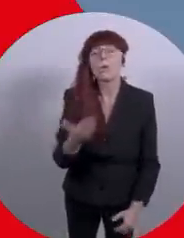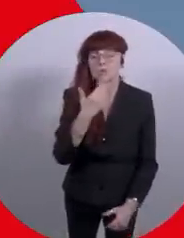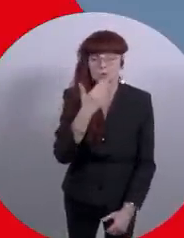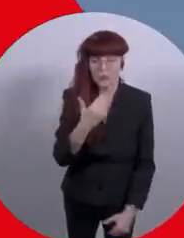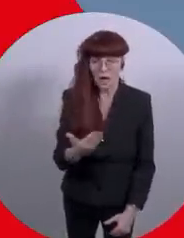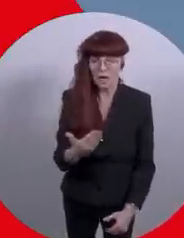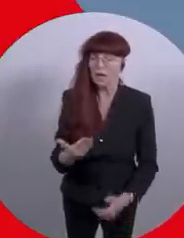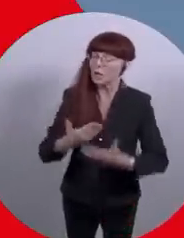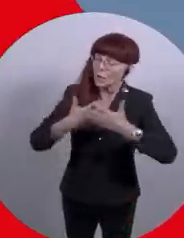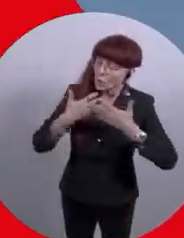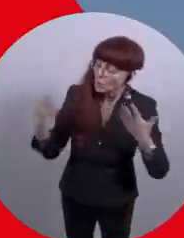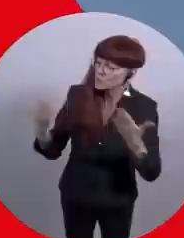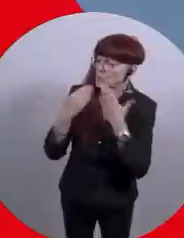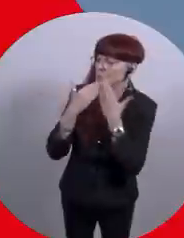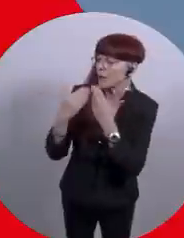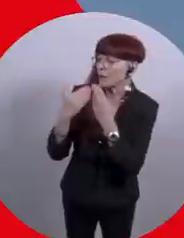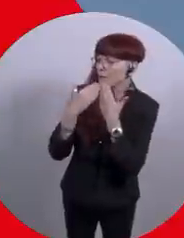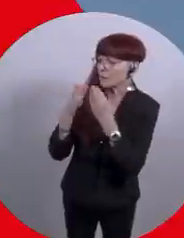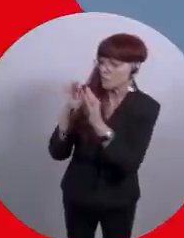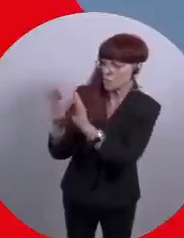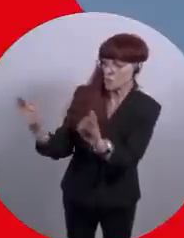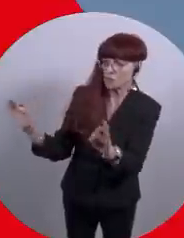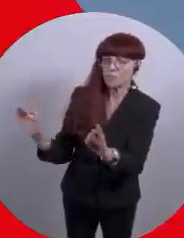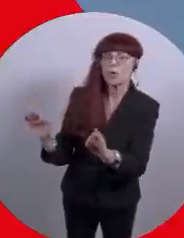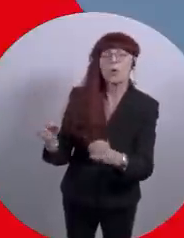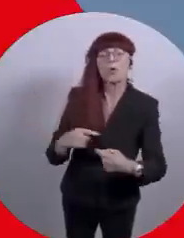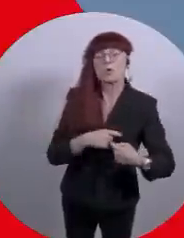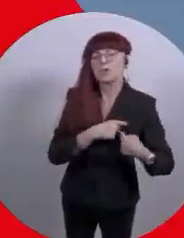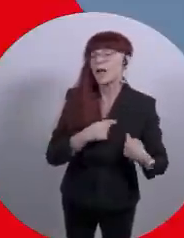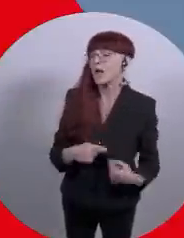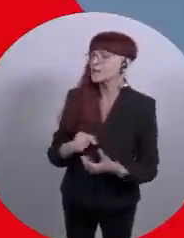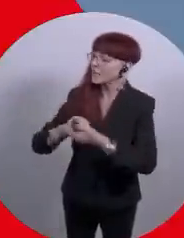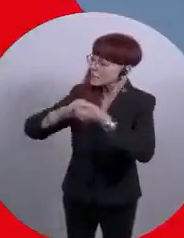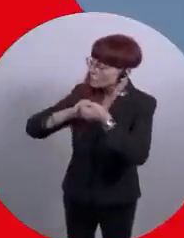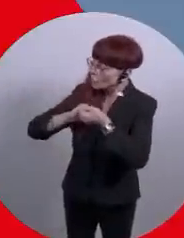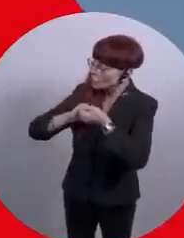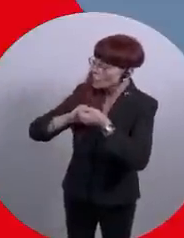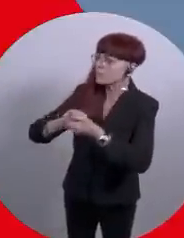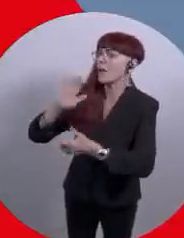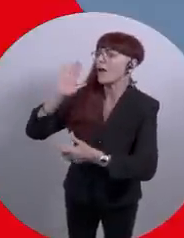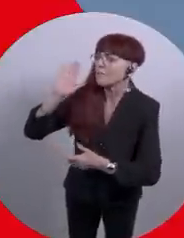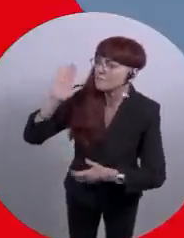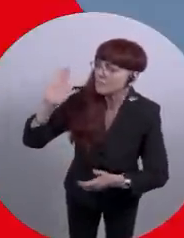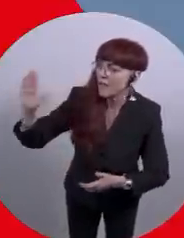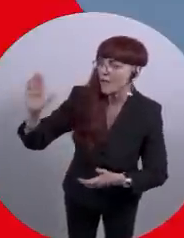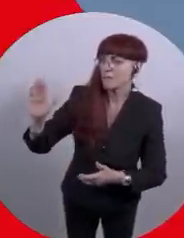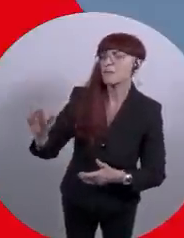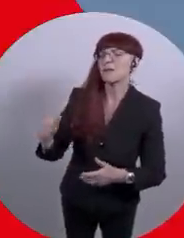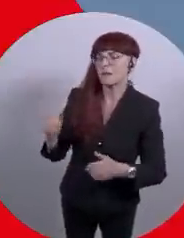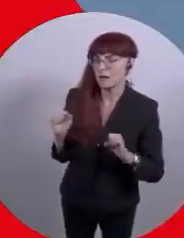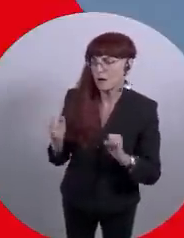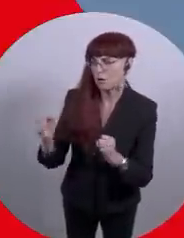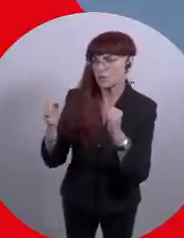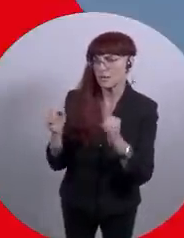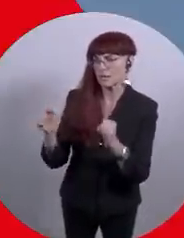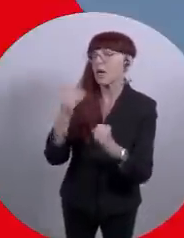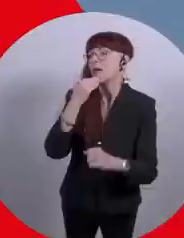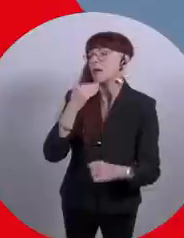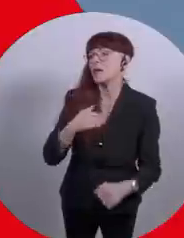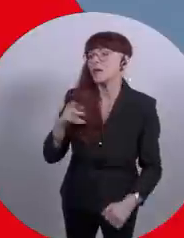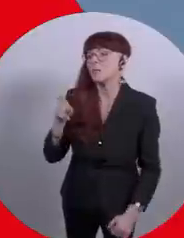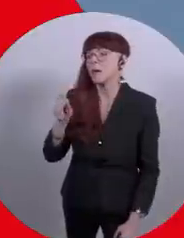ein riesengroßes Dankeschön und ein sehr herzliches Freundschaft für all deinen Einsatz Liebe Pamela Werte